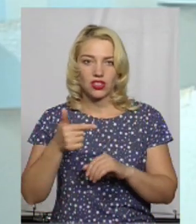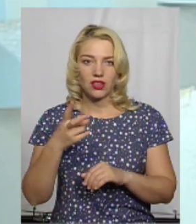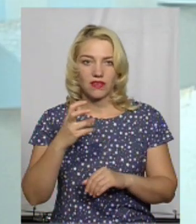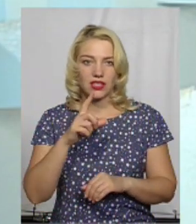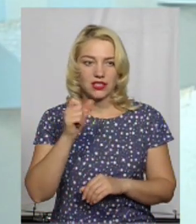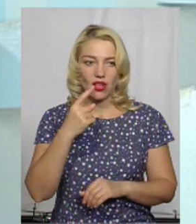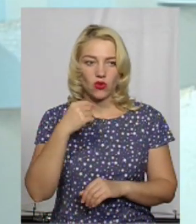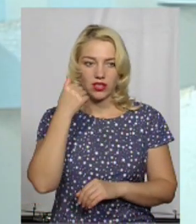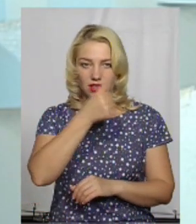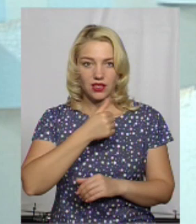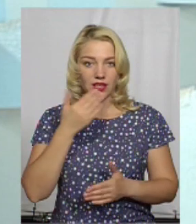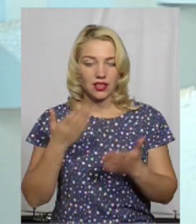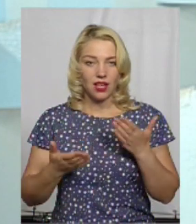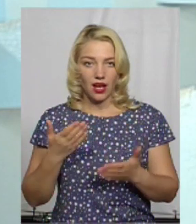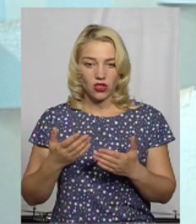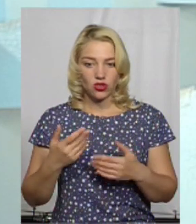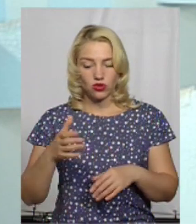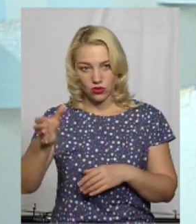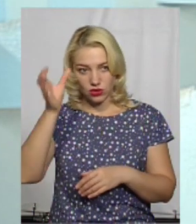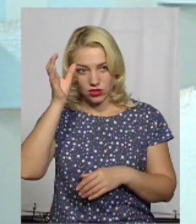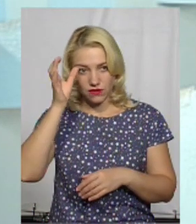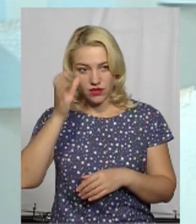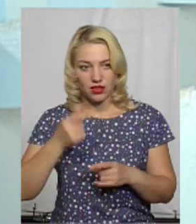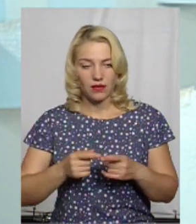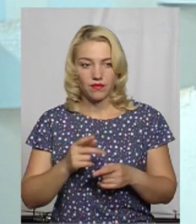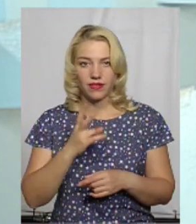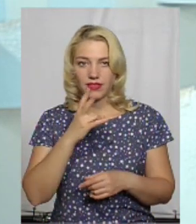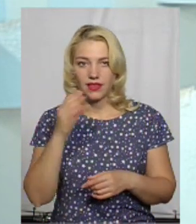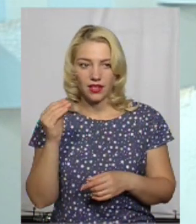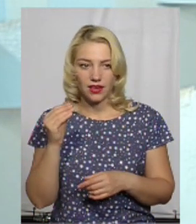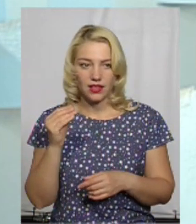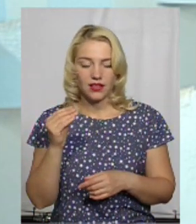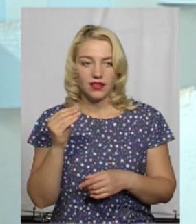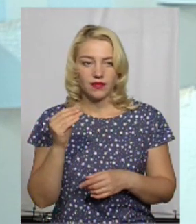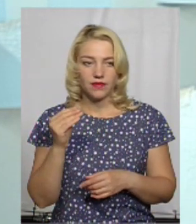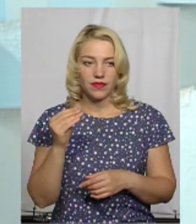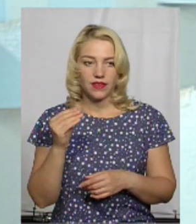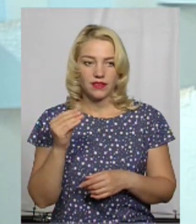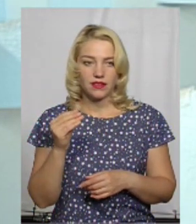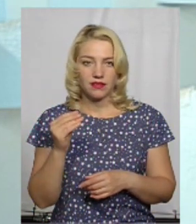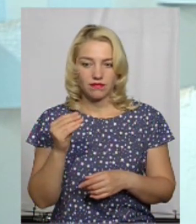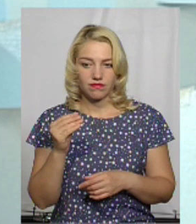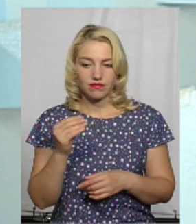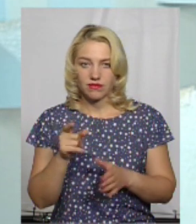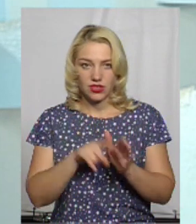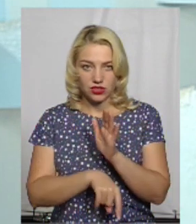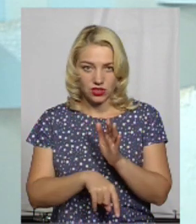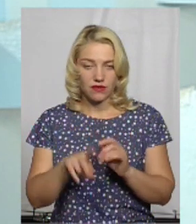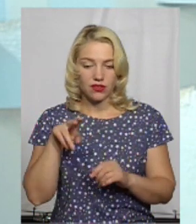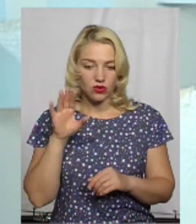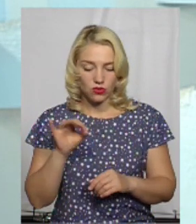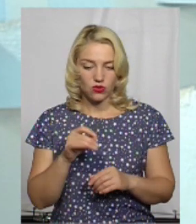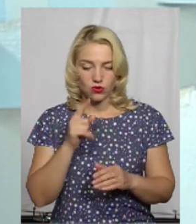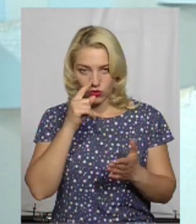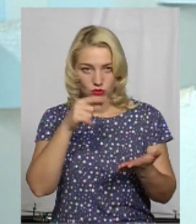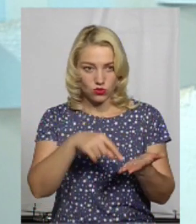рік. Ну, тобто, таким чином, якщо освіта вже настільки не кисло вартує, то доступність тут,